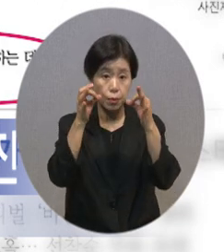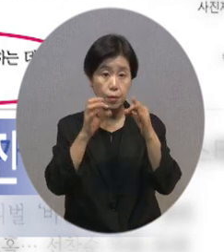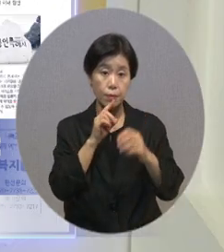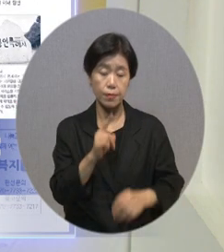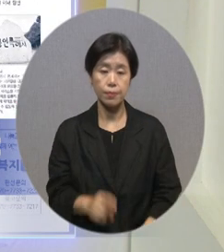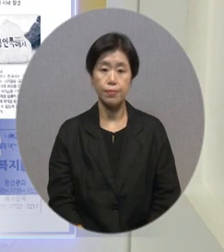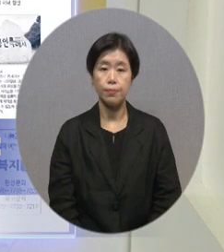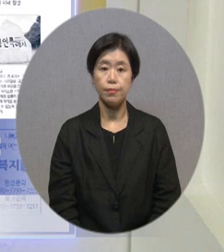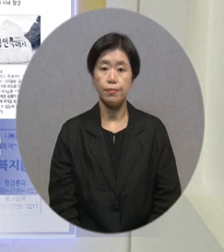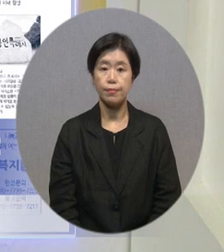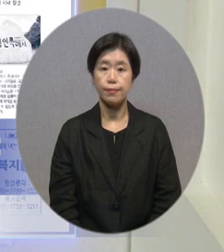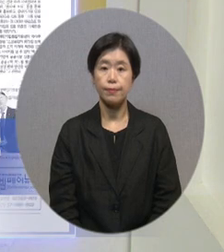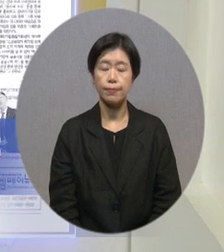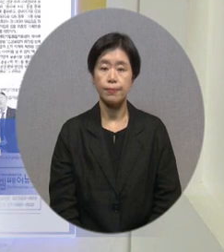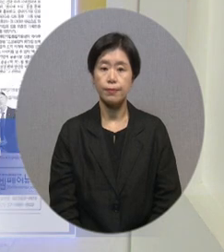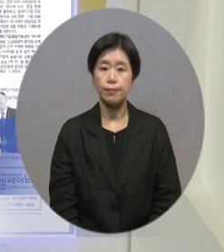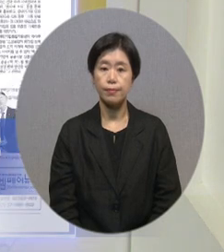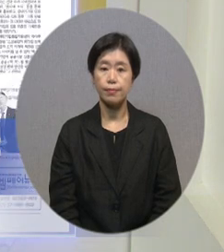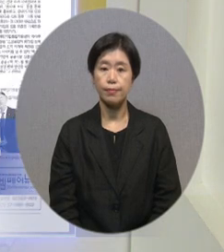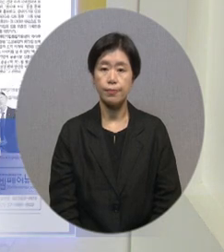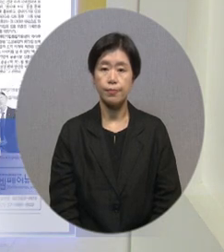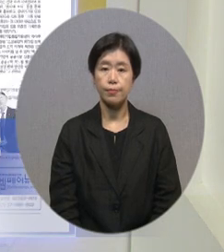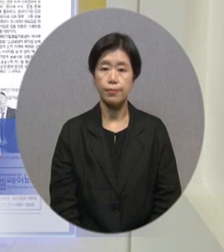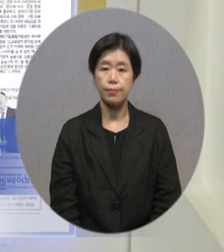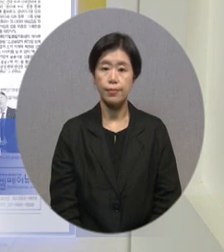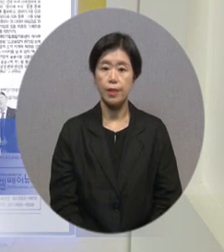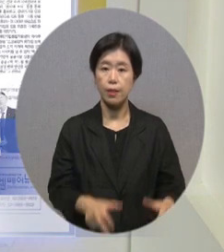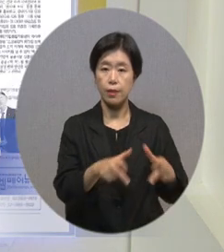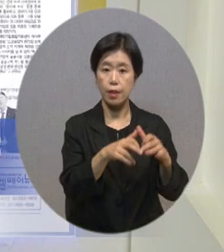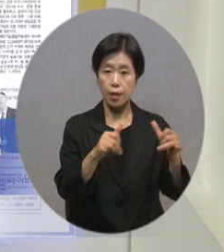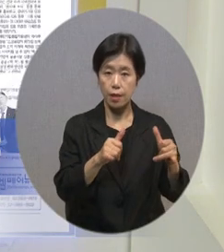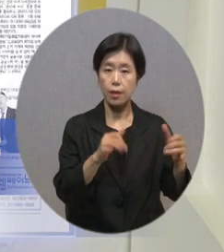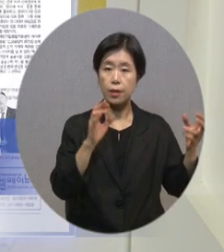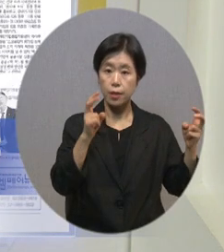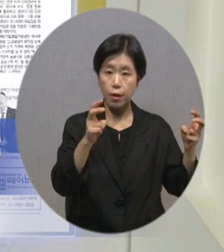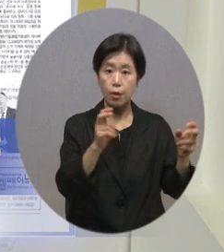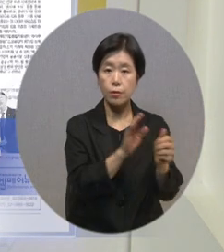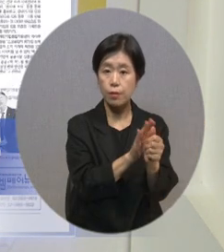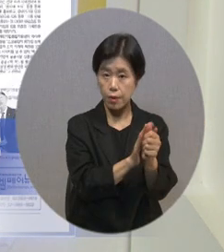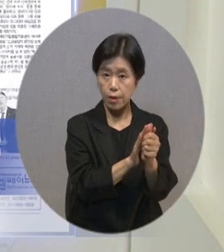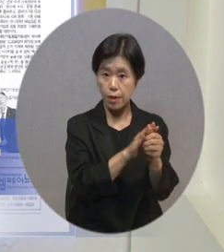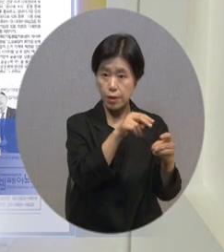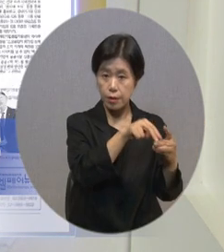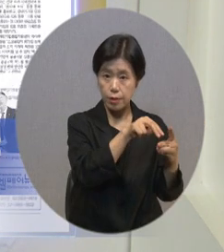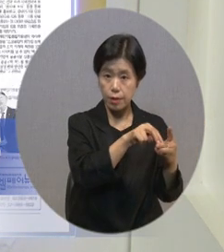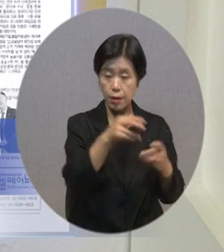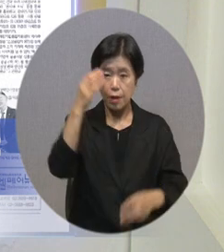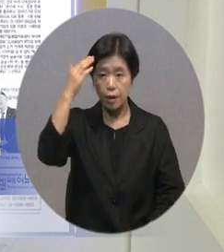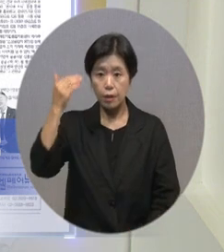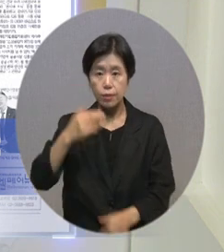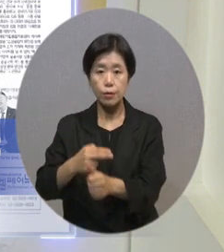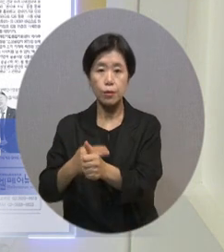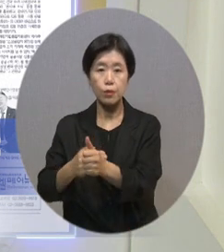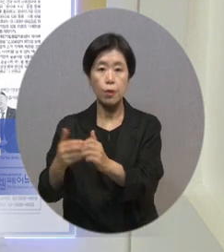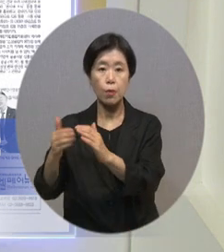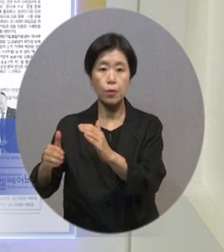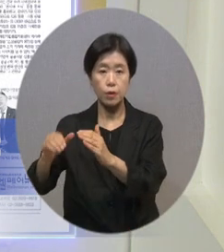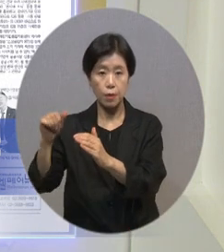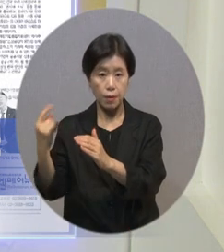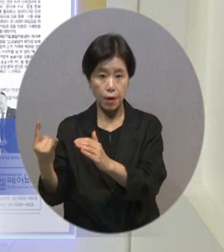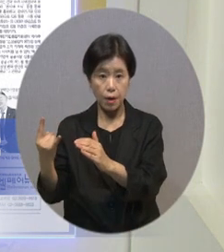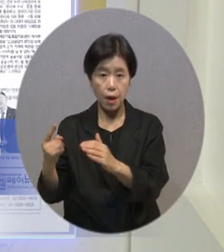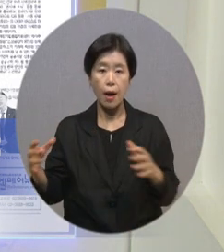밝혔습니다 다음은 면입니다 장애 기업 종합지원 센터가 한국 교직원 공제회와 장행 기역